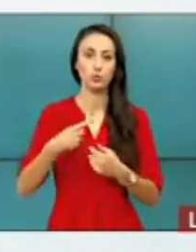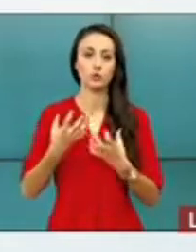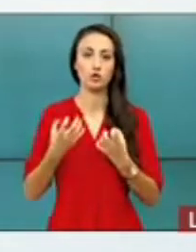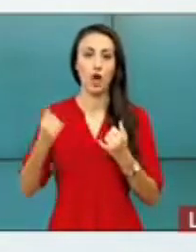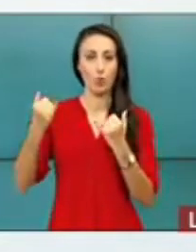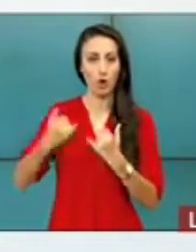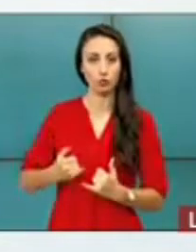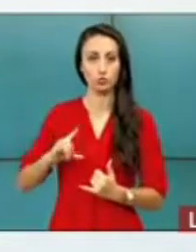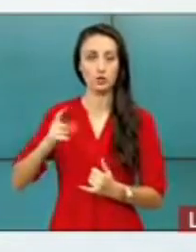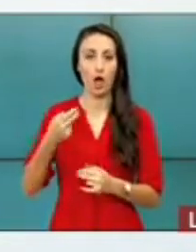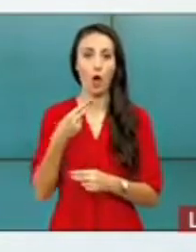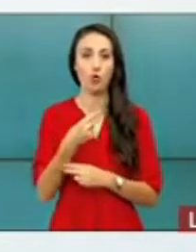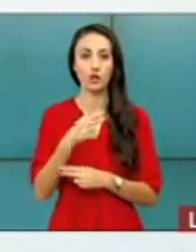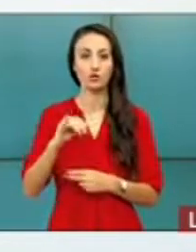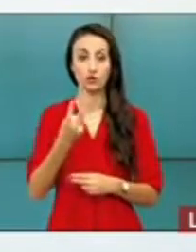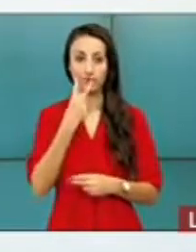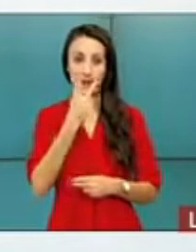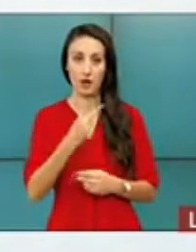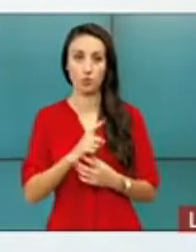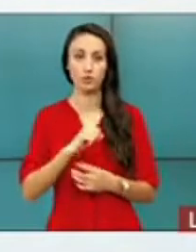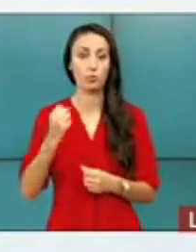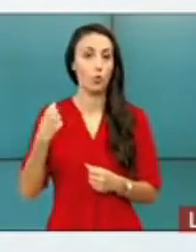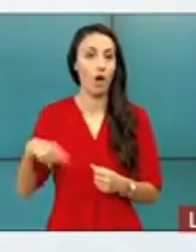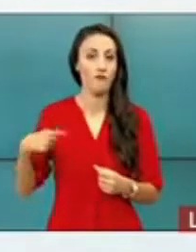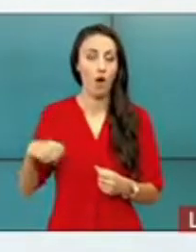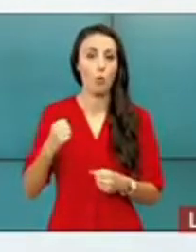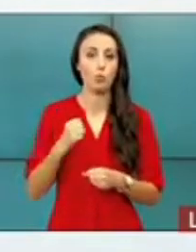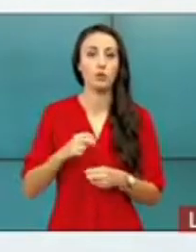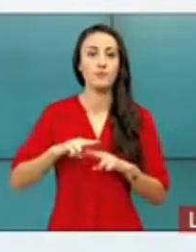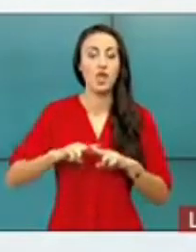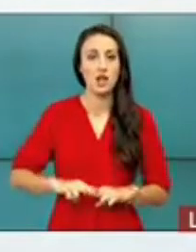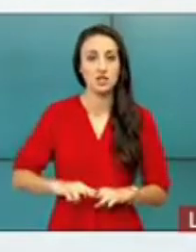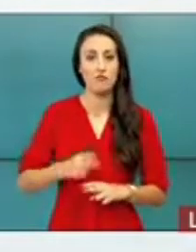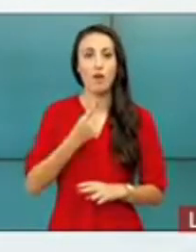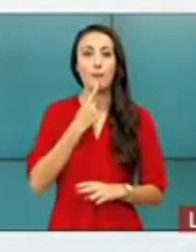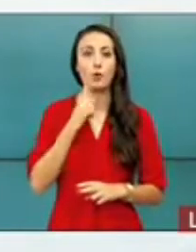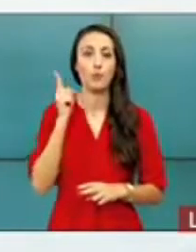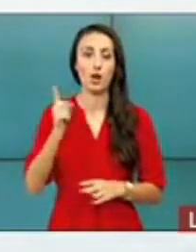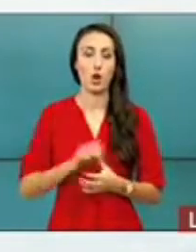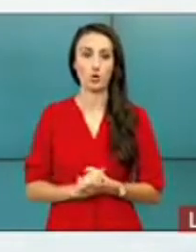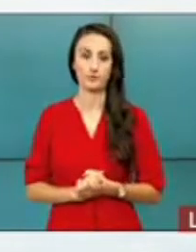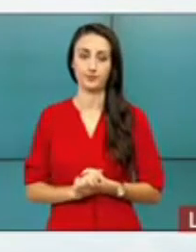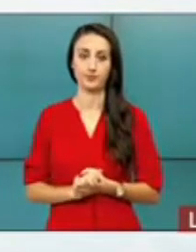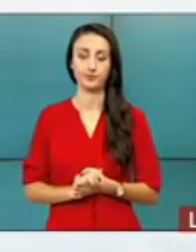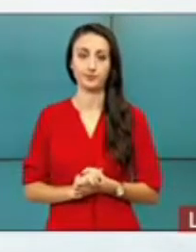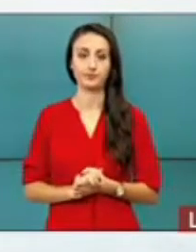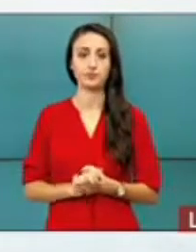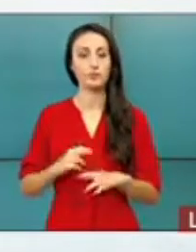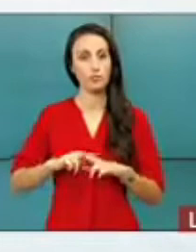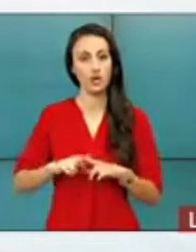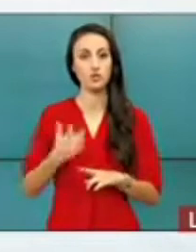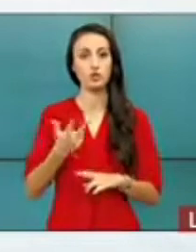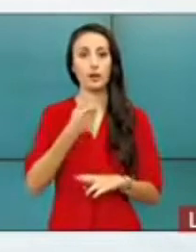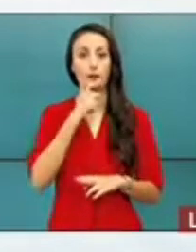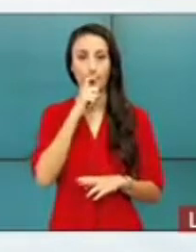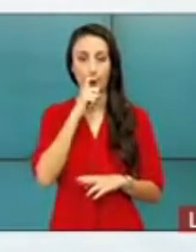și constatau că nu era făcută nicio rezervare pe numele lor, deși dăduseră banii. În felul acesta, cei trei bărbați